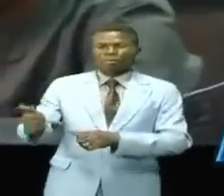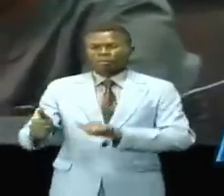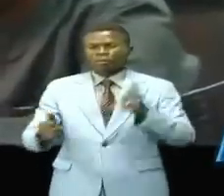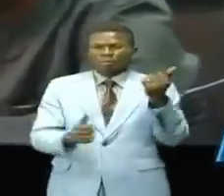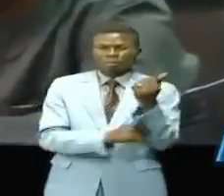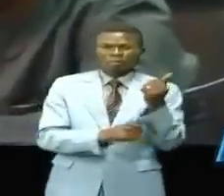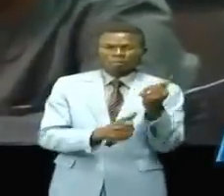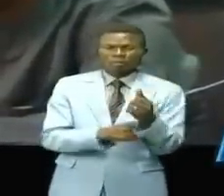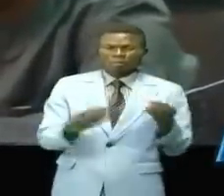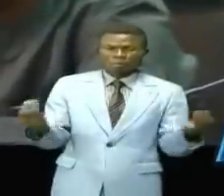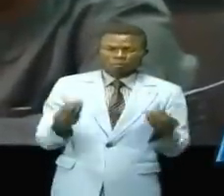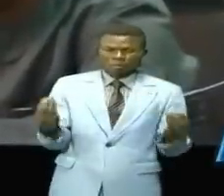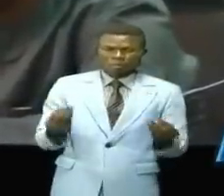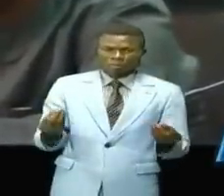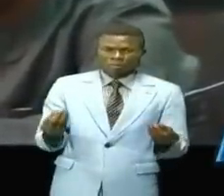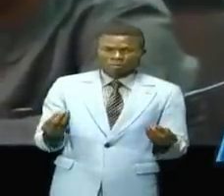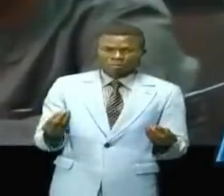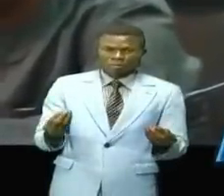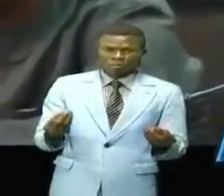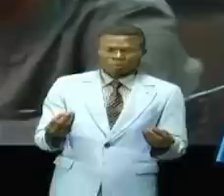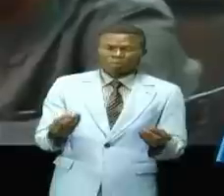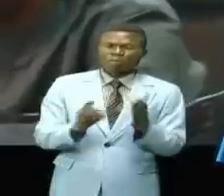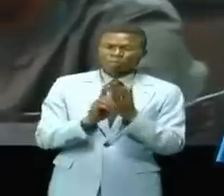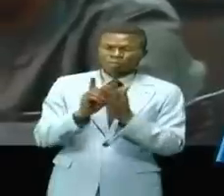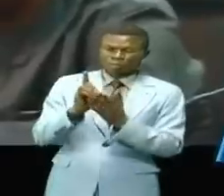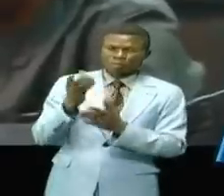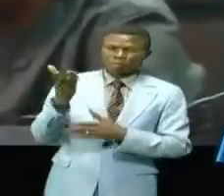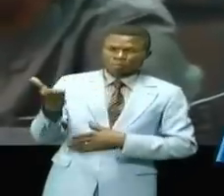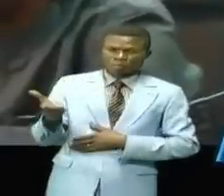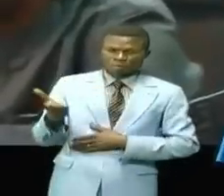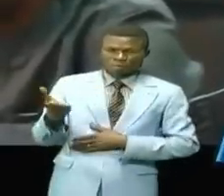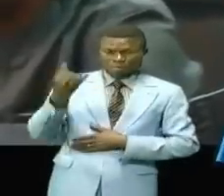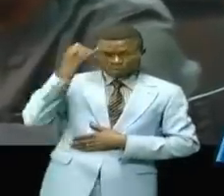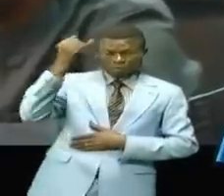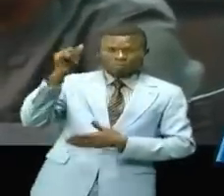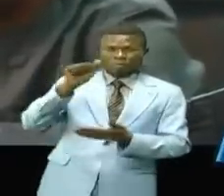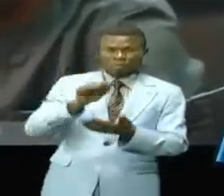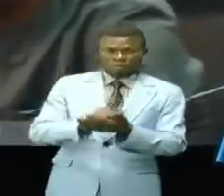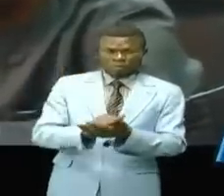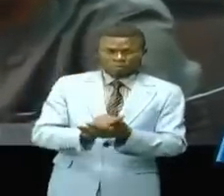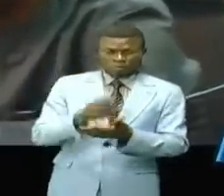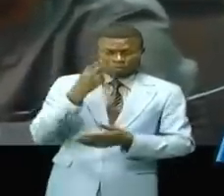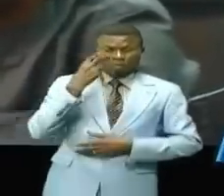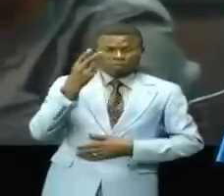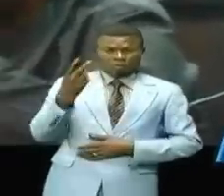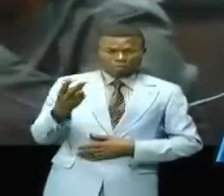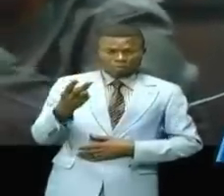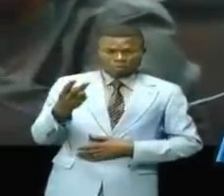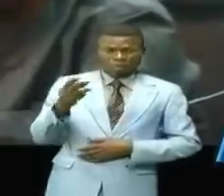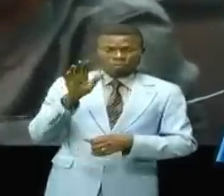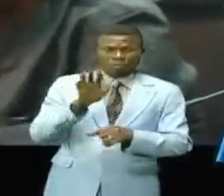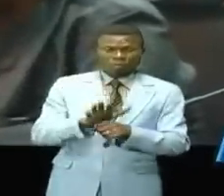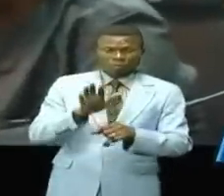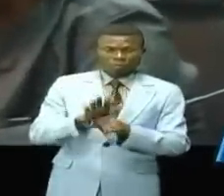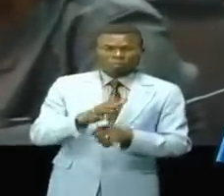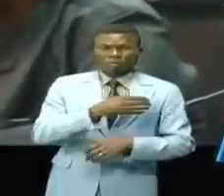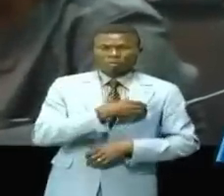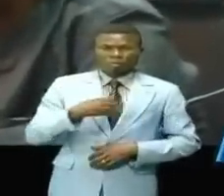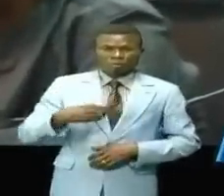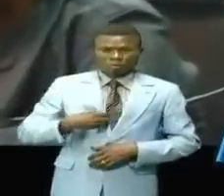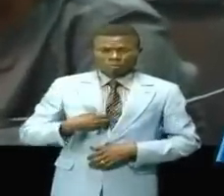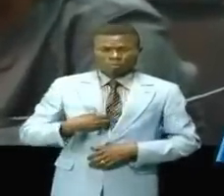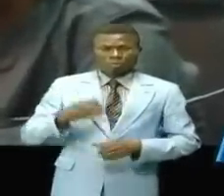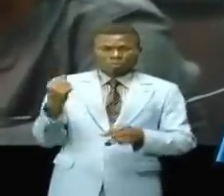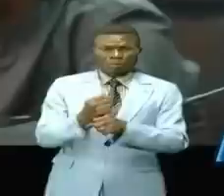en vue de leur épanouissement. C'est dans le but de voir plus de femmes